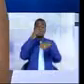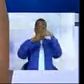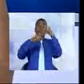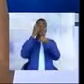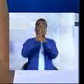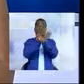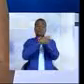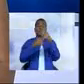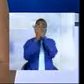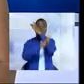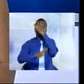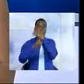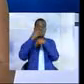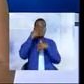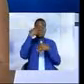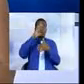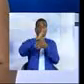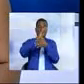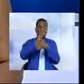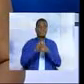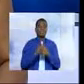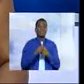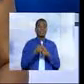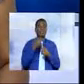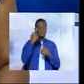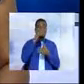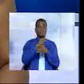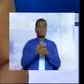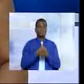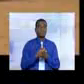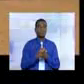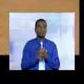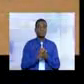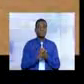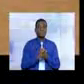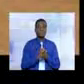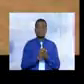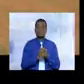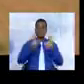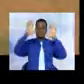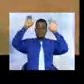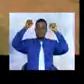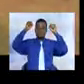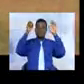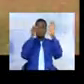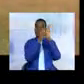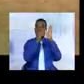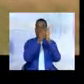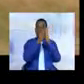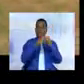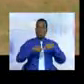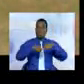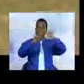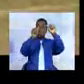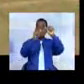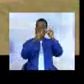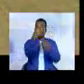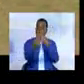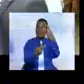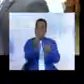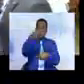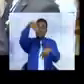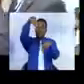la région. Le point du meeting avec Abiba Dambélé Sawi. Le président Alassane Ouattara poursuit sa tournée au cœur